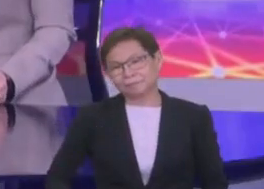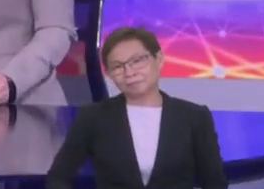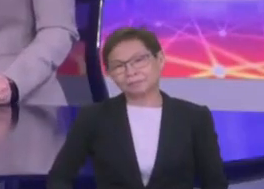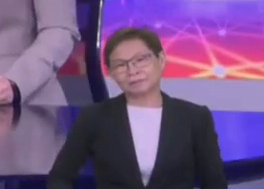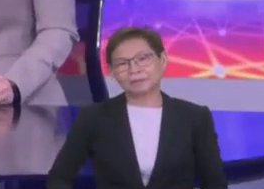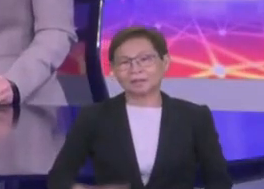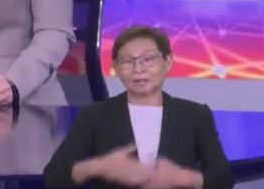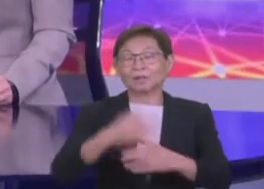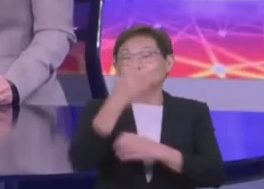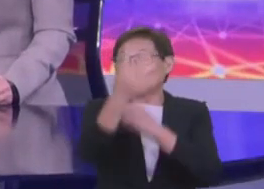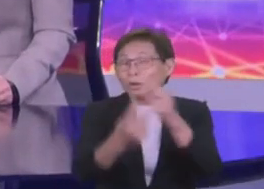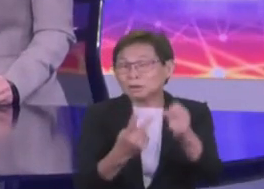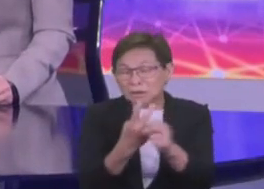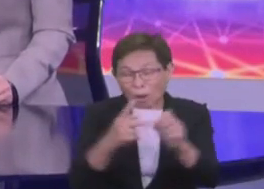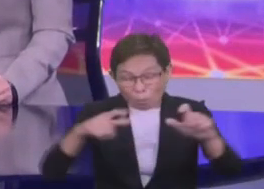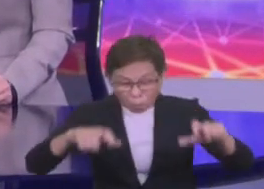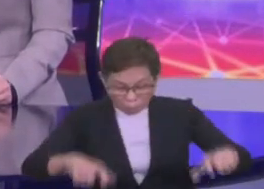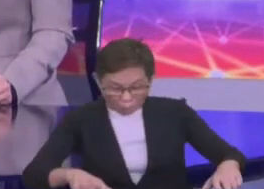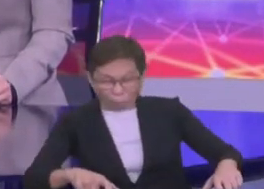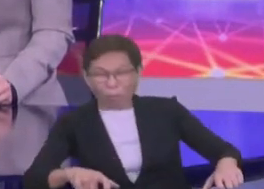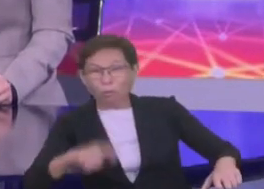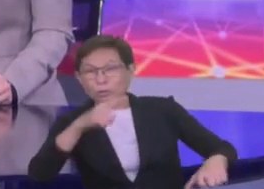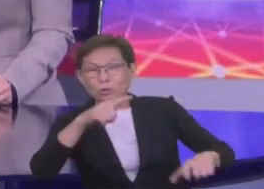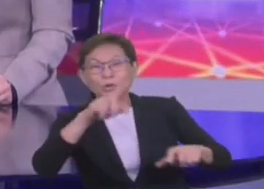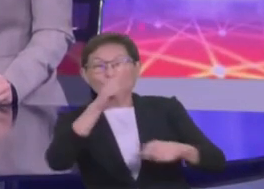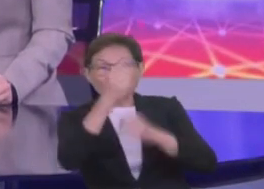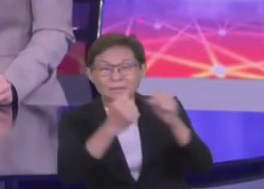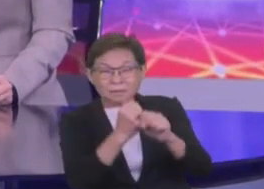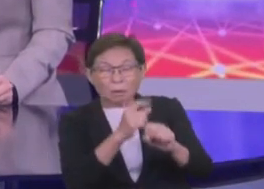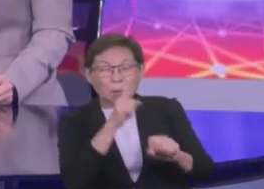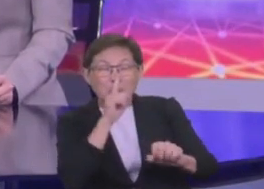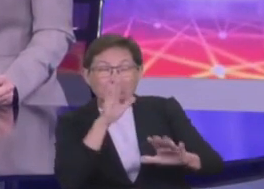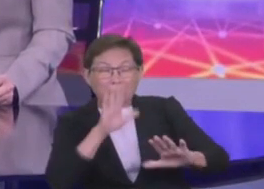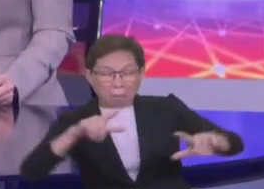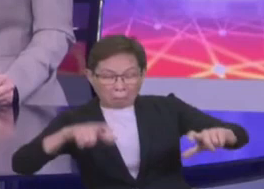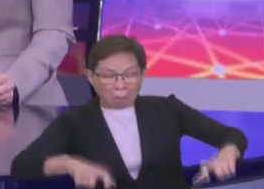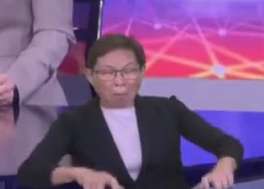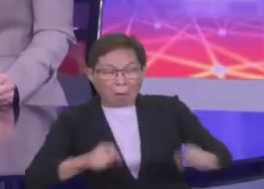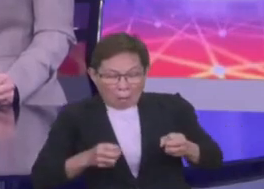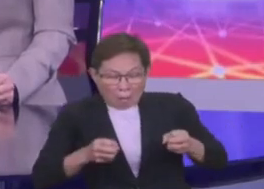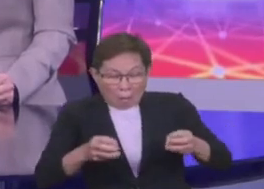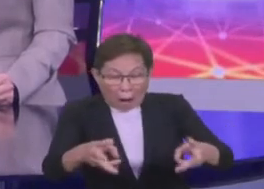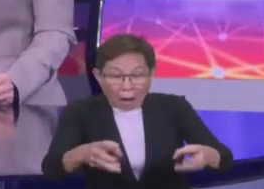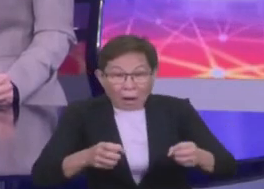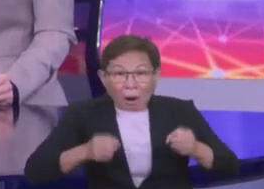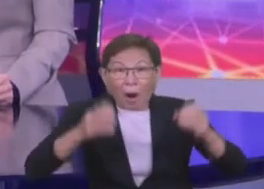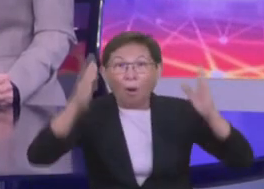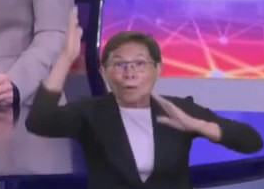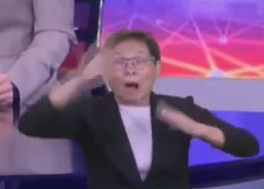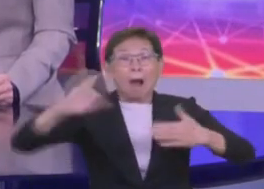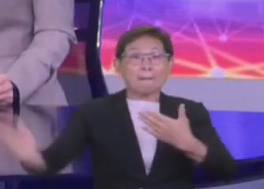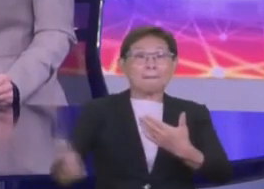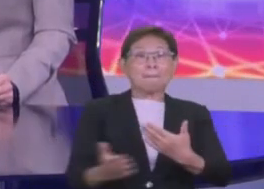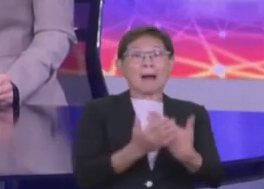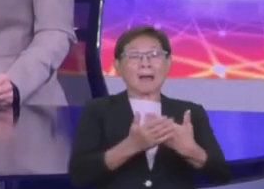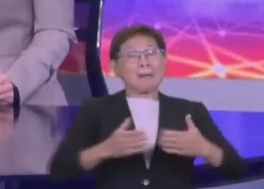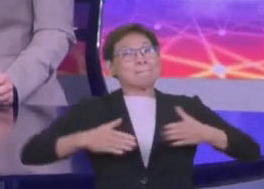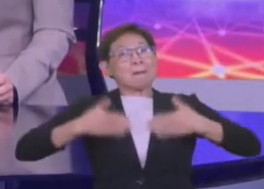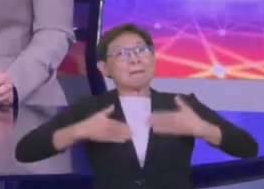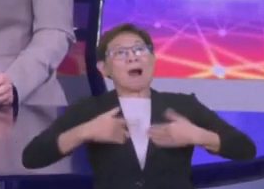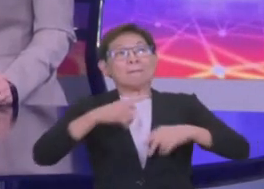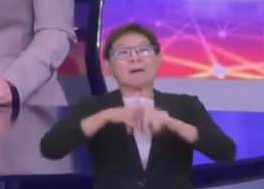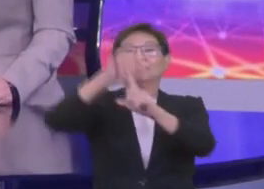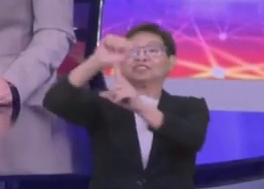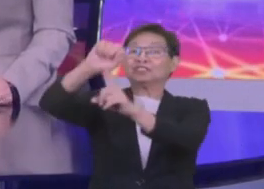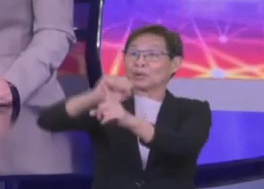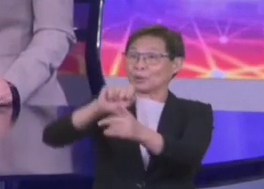Selepas 2 tahun sepi akibat sekatan pergerakan, lebuh raya utama negara dijangka kembali meriah sempena Syawal ini.